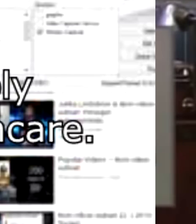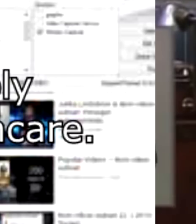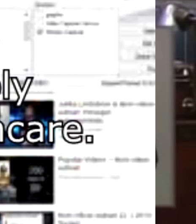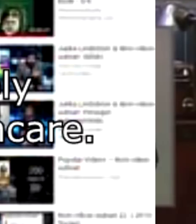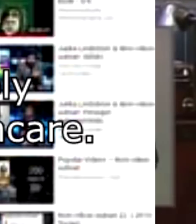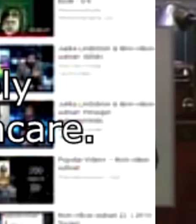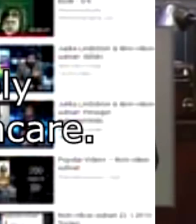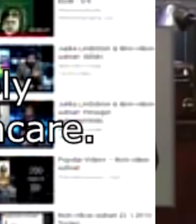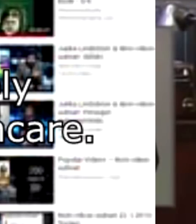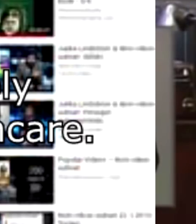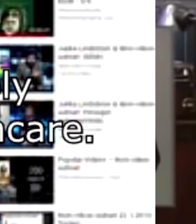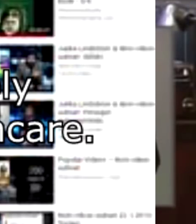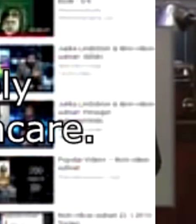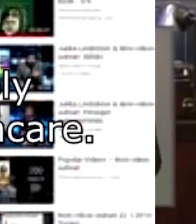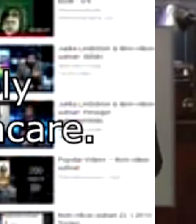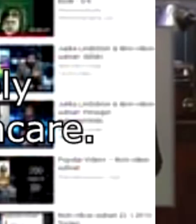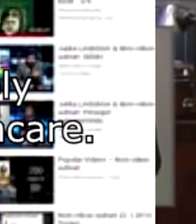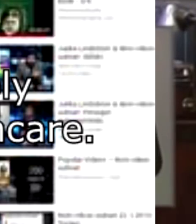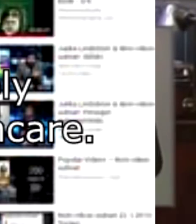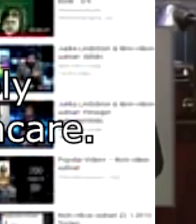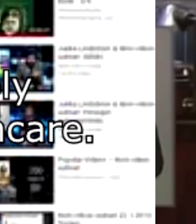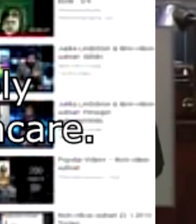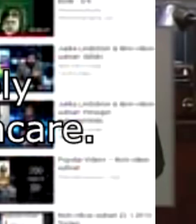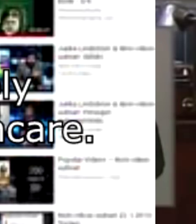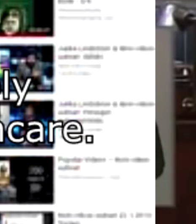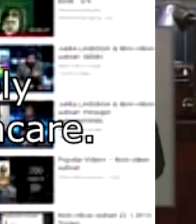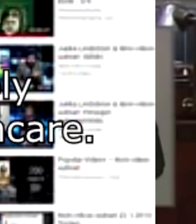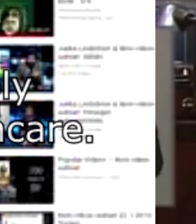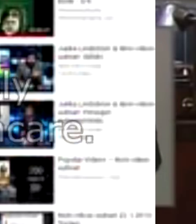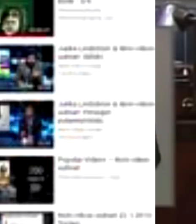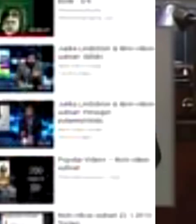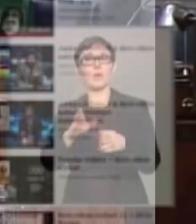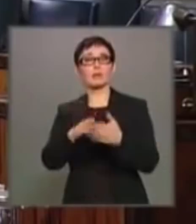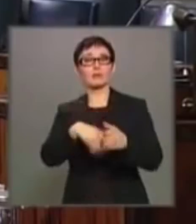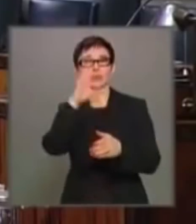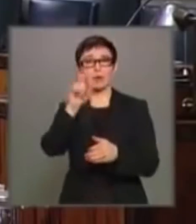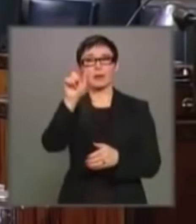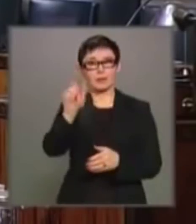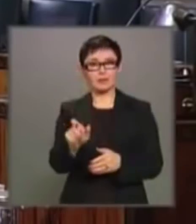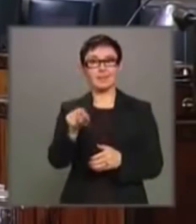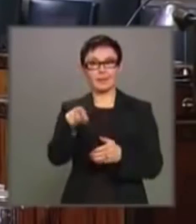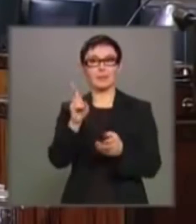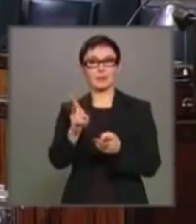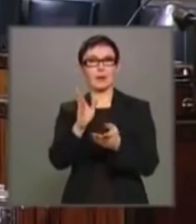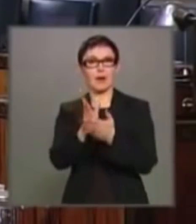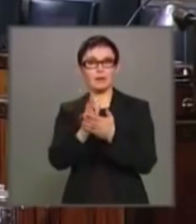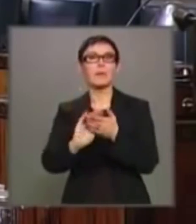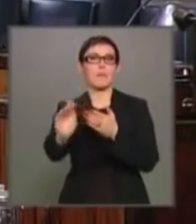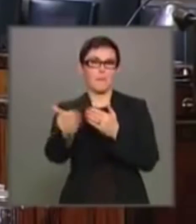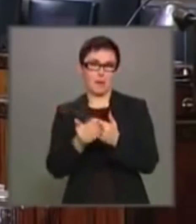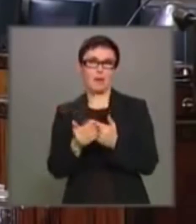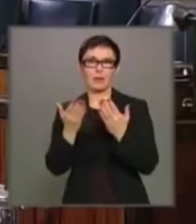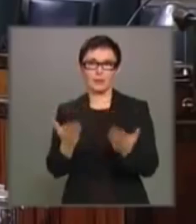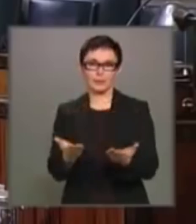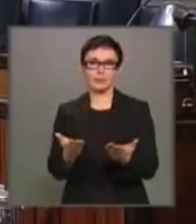että tässä on vaarana, että nyt tuhotaan nykyinen terveydenhuoltojärjestelmä. Eli aika kovaa kritiikkiä. So they claim that, oh, we're gonna get